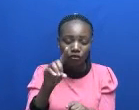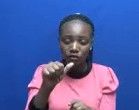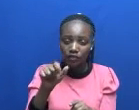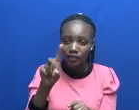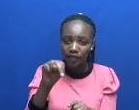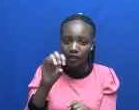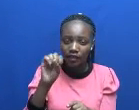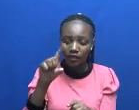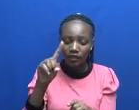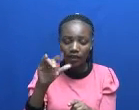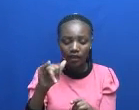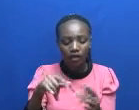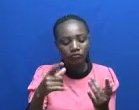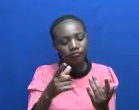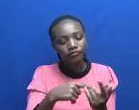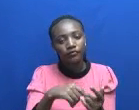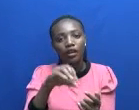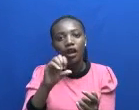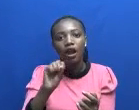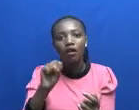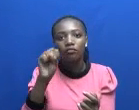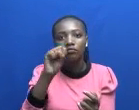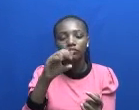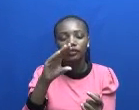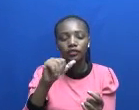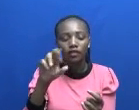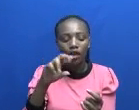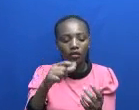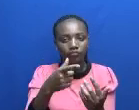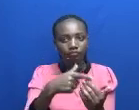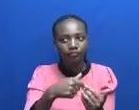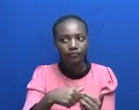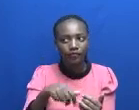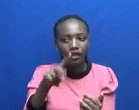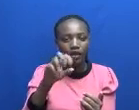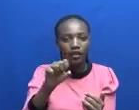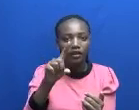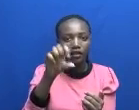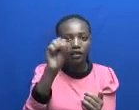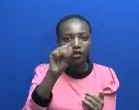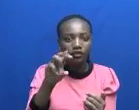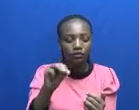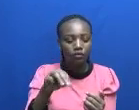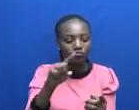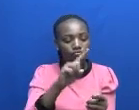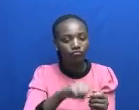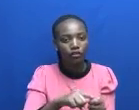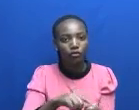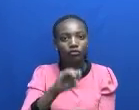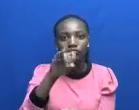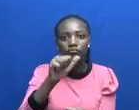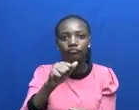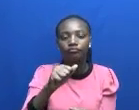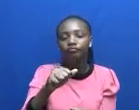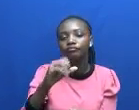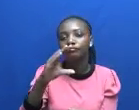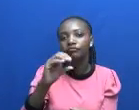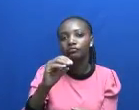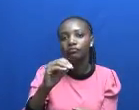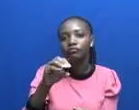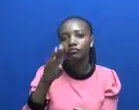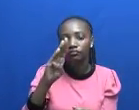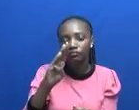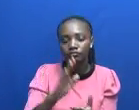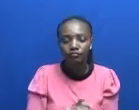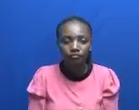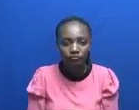johnston olind Oscar Dennis Billy odhiambo Nelson oyon Jeffrey olch na Jacob OJ tuki